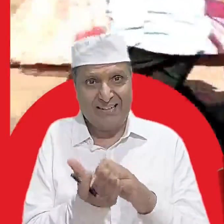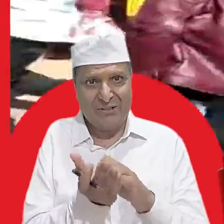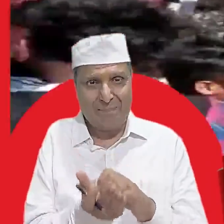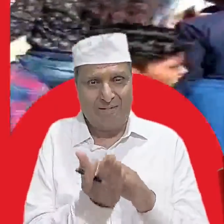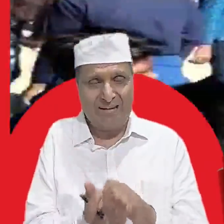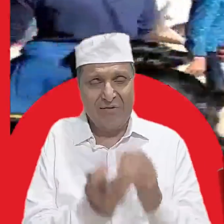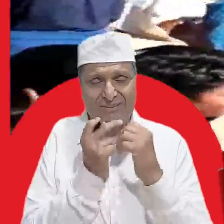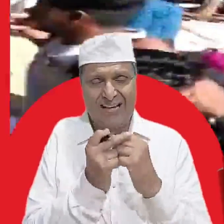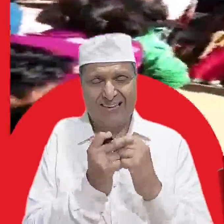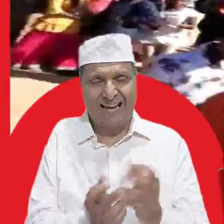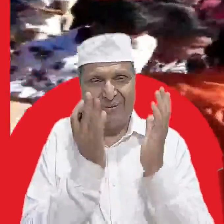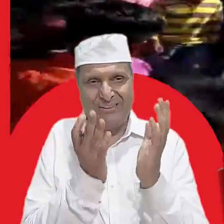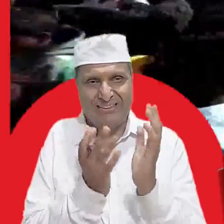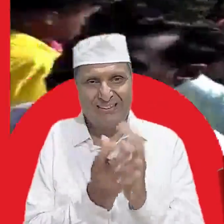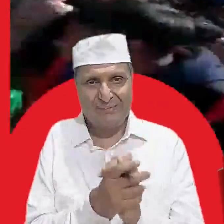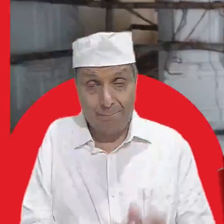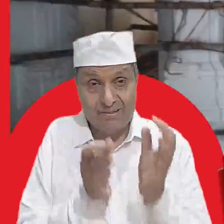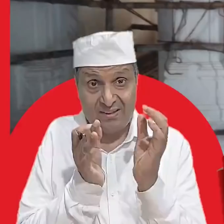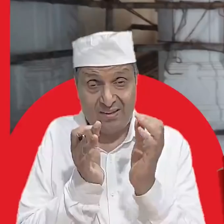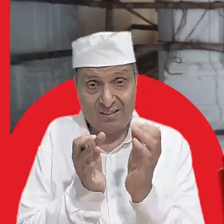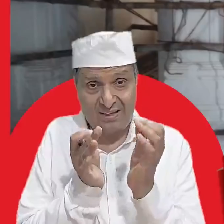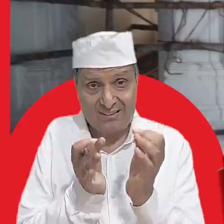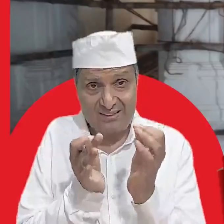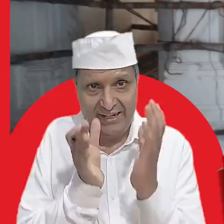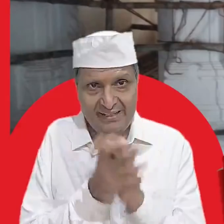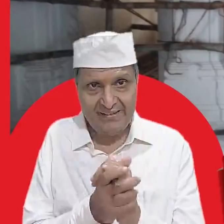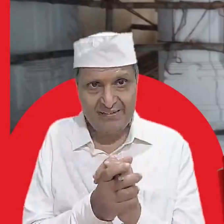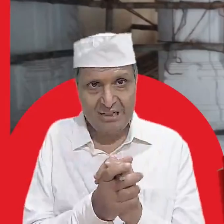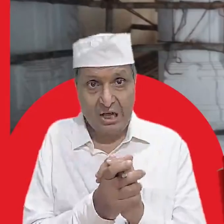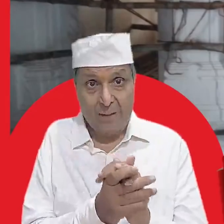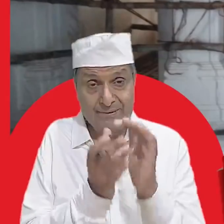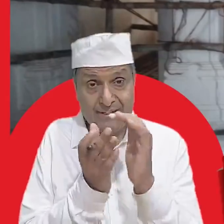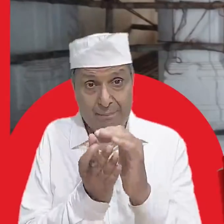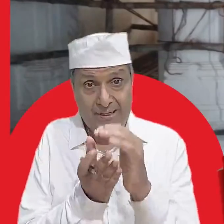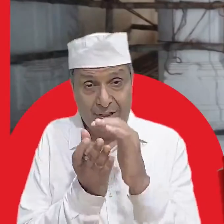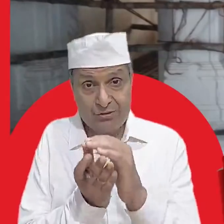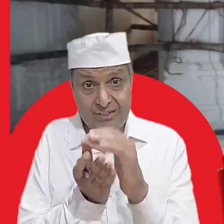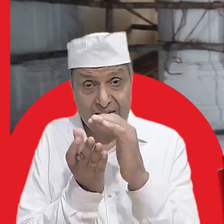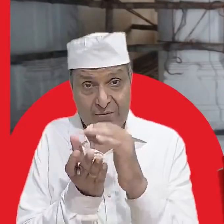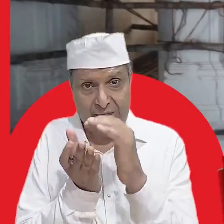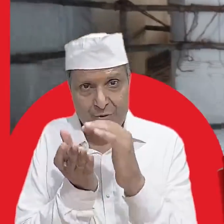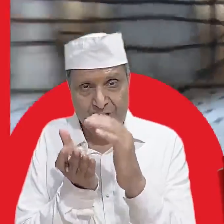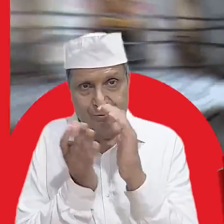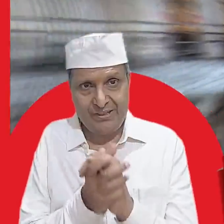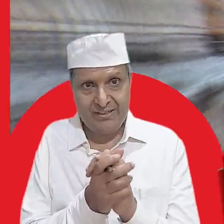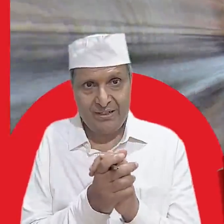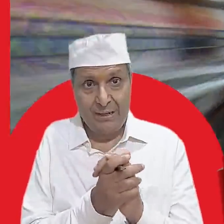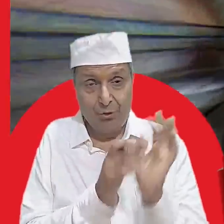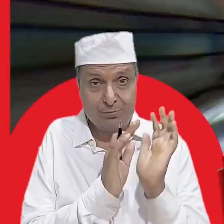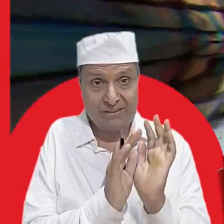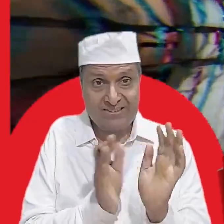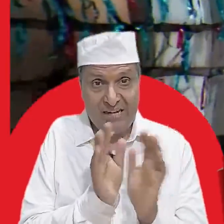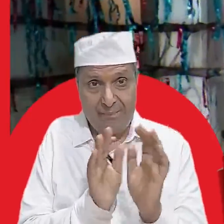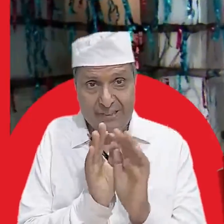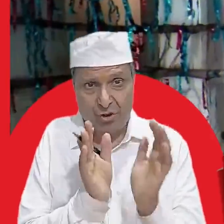हमारा तीर्थ जो है पावन वो तार तार हो जाता है। बस 48 घंटे रह गए हैं, अभी तक कमेटी की ओर से कार्यवाही शुरू नहीं हुई है,